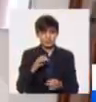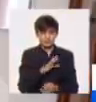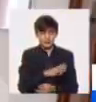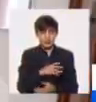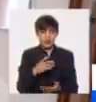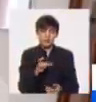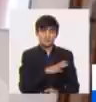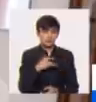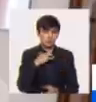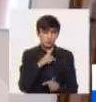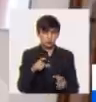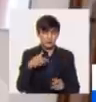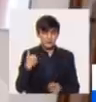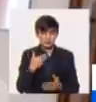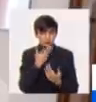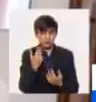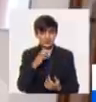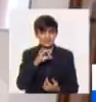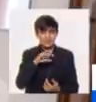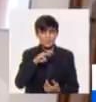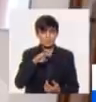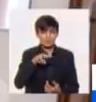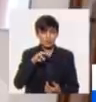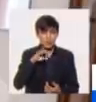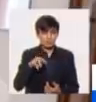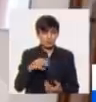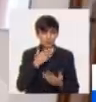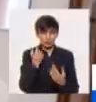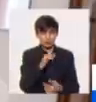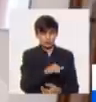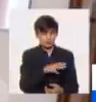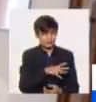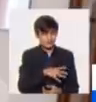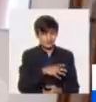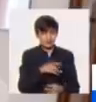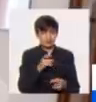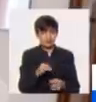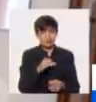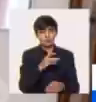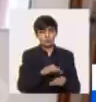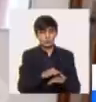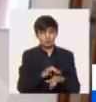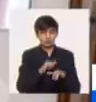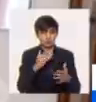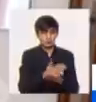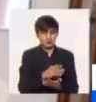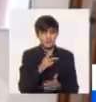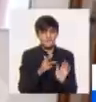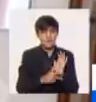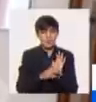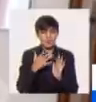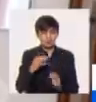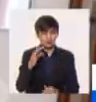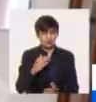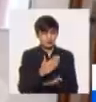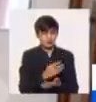Оған жеңіл түрімен және симптомсыз тасымалдаушылыққа бүкіл залданғандардың ішінде 85% тура келеді.